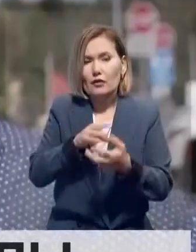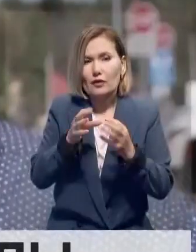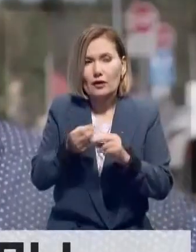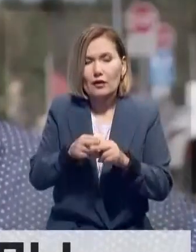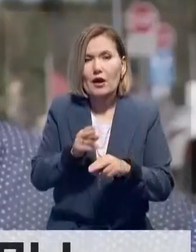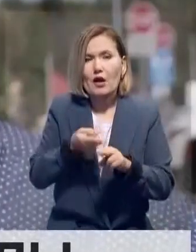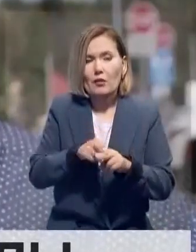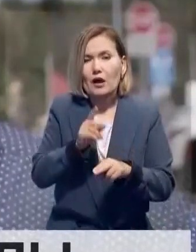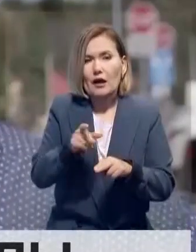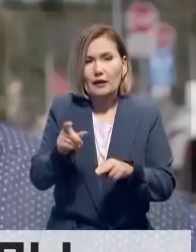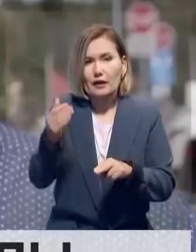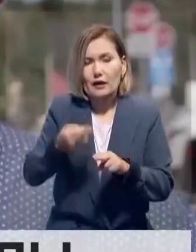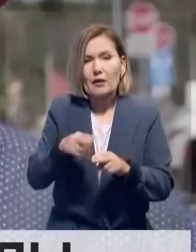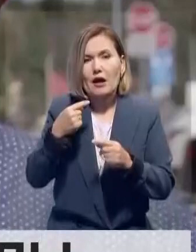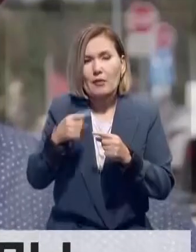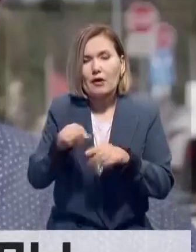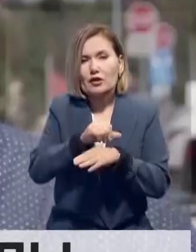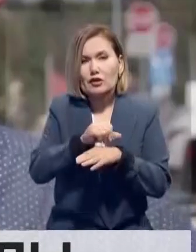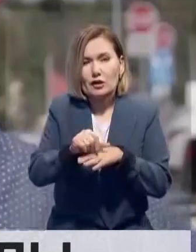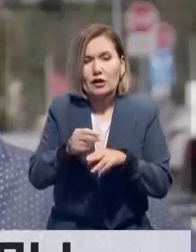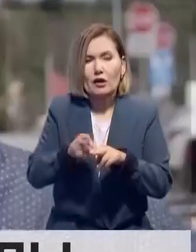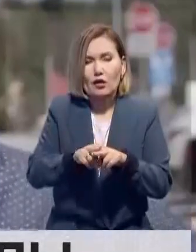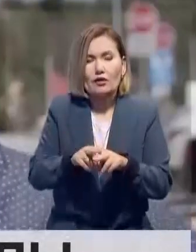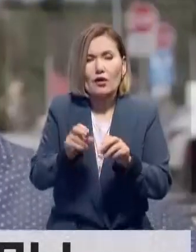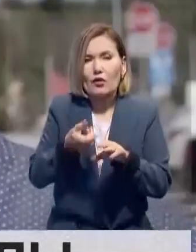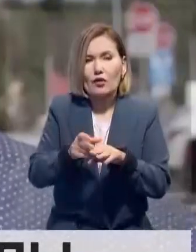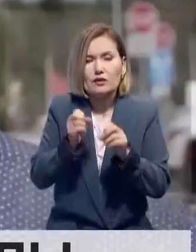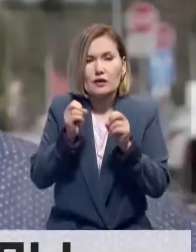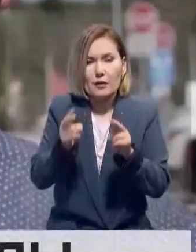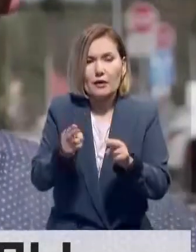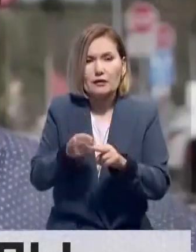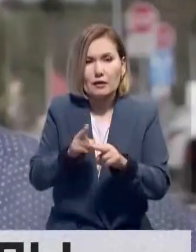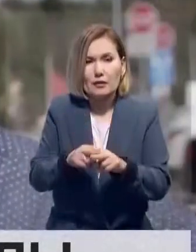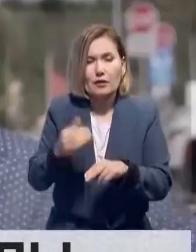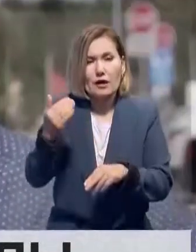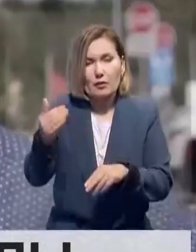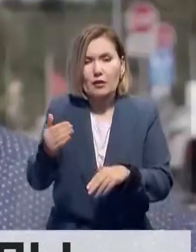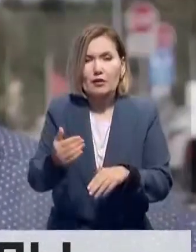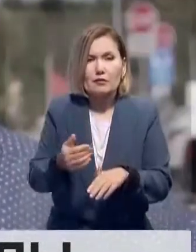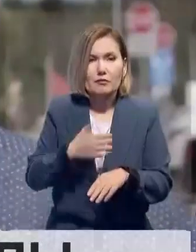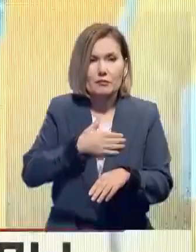бұл адамдар біздің ғана емес, басқа шекараларды кезіп өткен. Оларды енді ешнәрсе тоқтата алмайды.